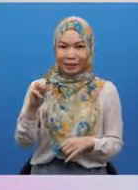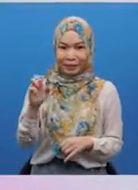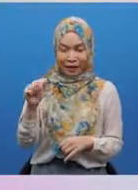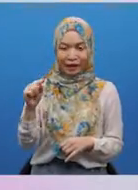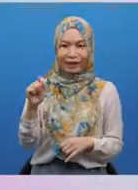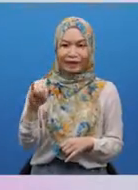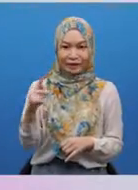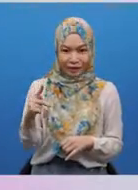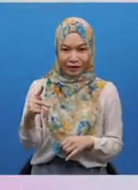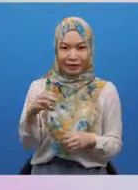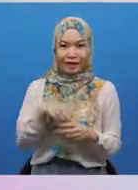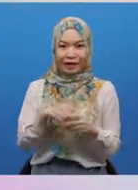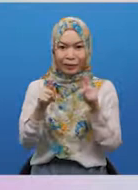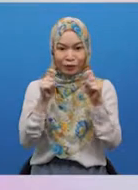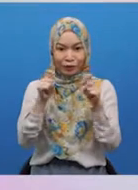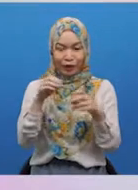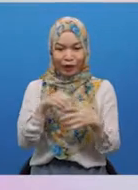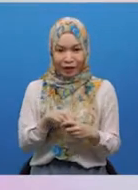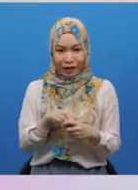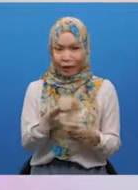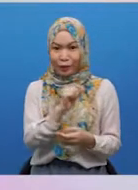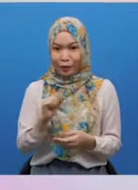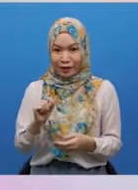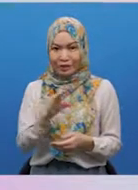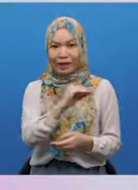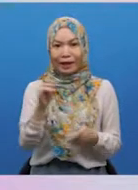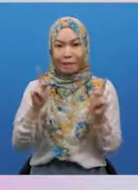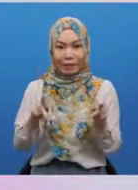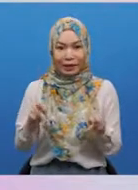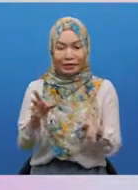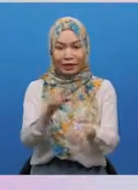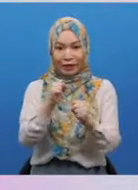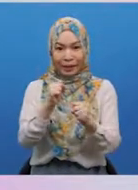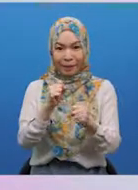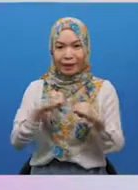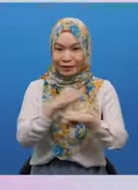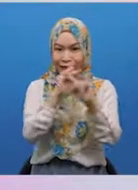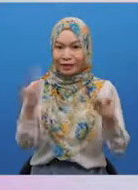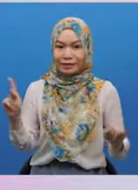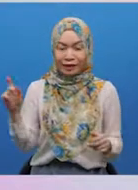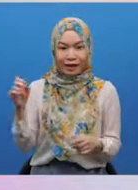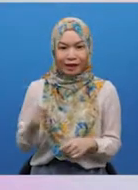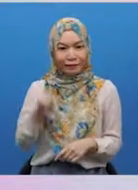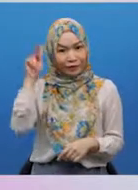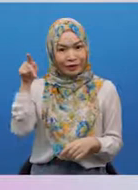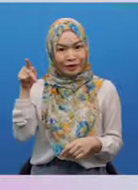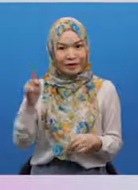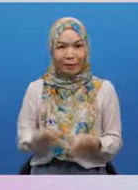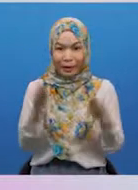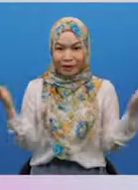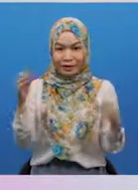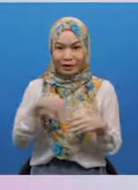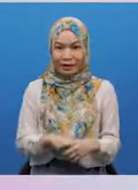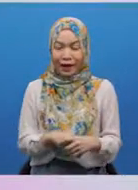dan penulisan. Kedua, pelajar dapat menjelaskan konsep bahasa dalam konteks